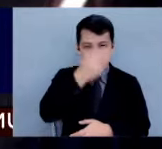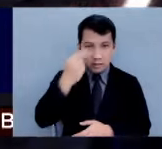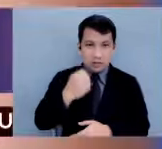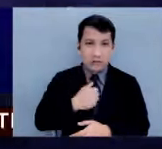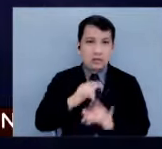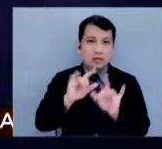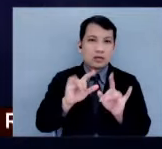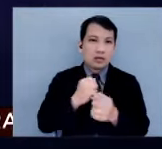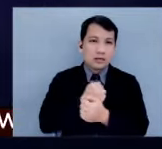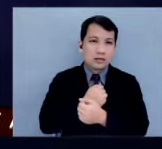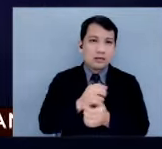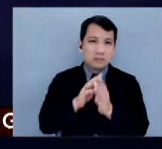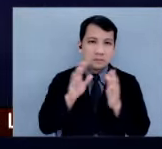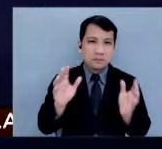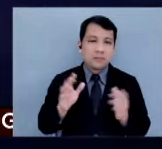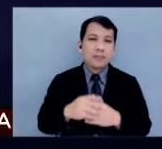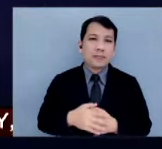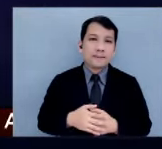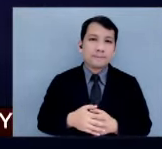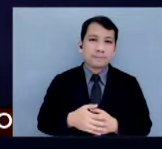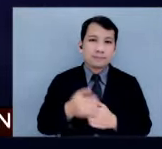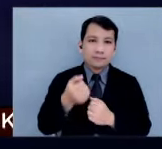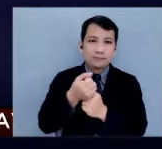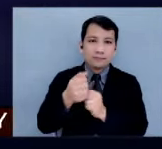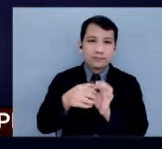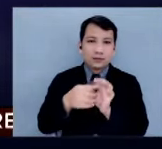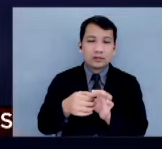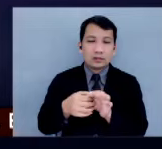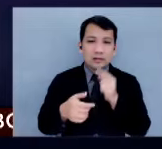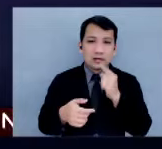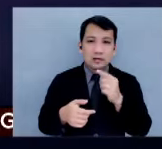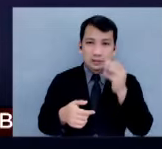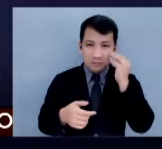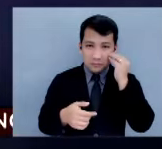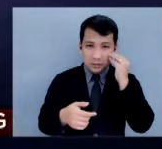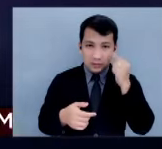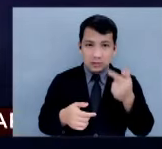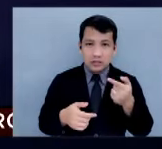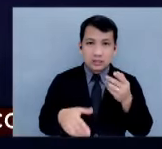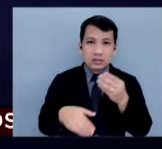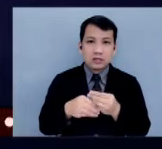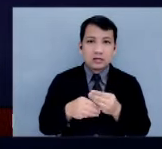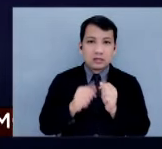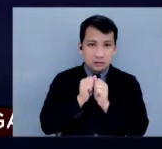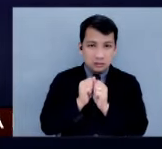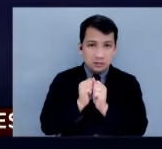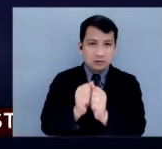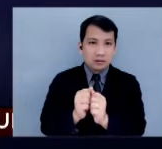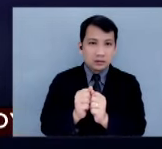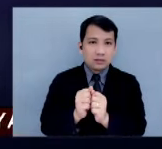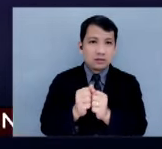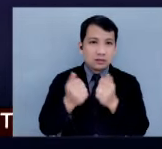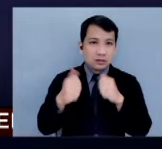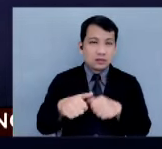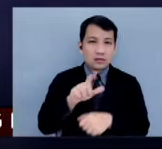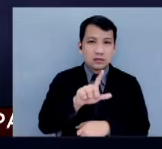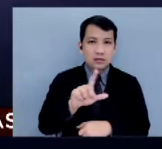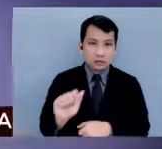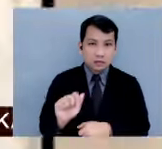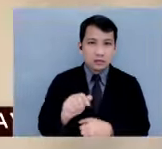much. Todo support naman ang asawa niyang si Mateo Gudicelli na sumama pa sa mismong event sa Los Angeles,